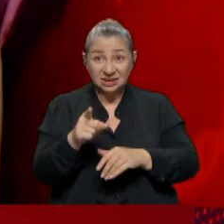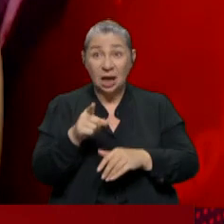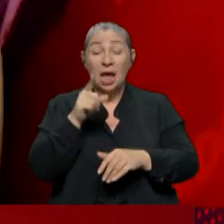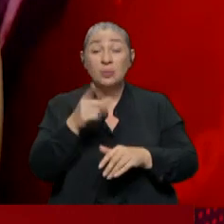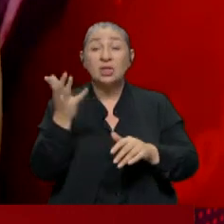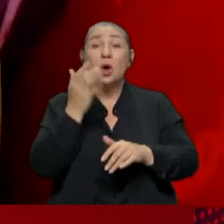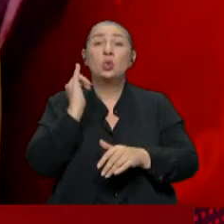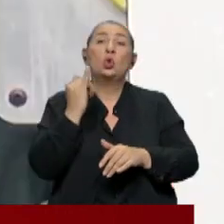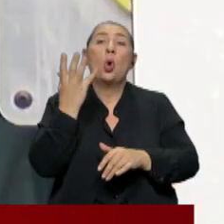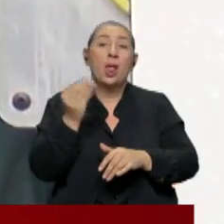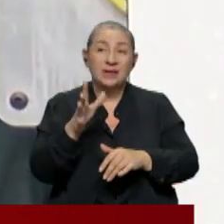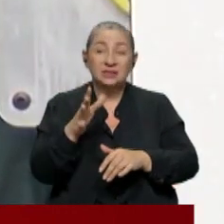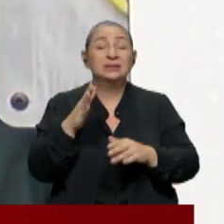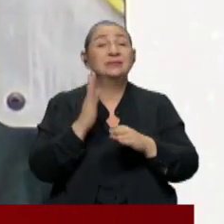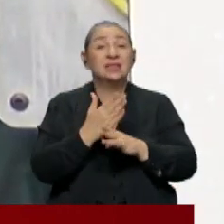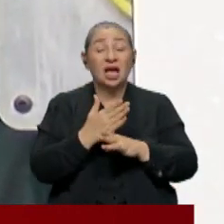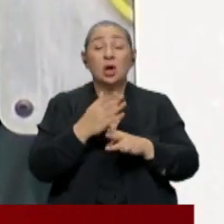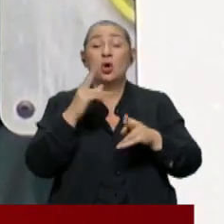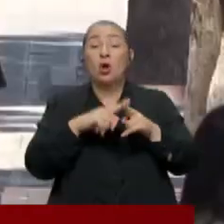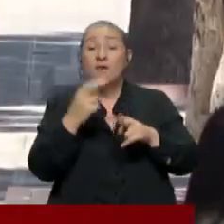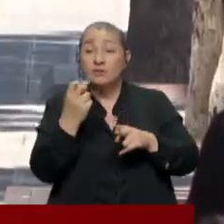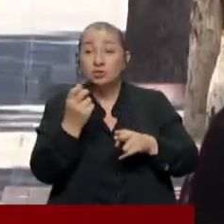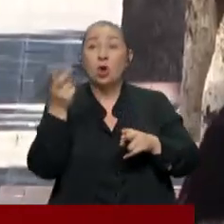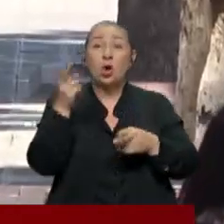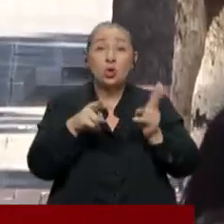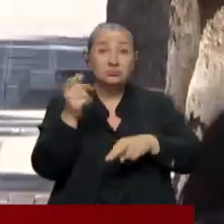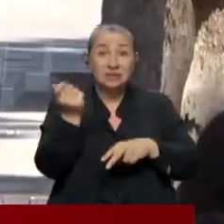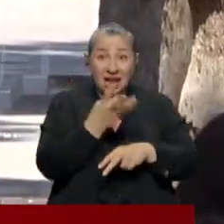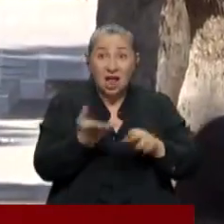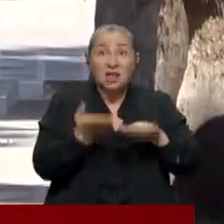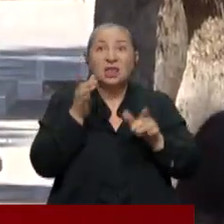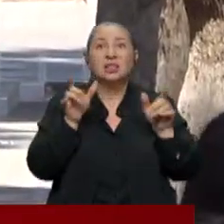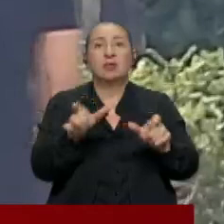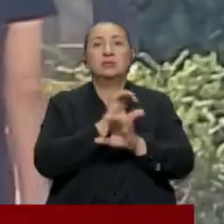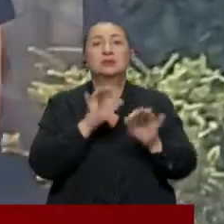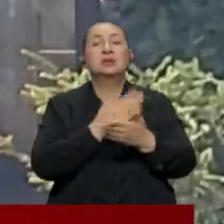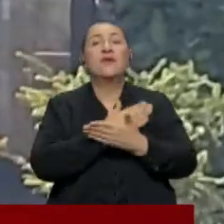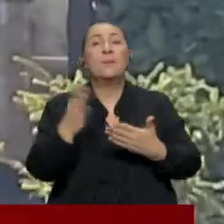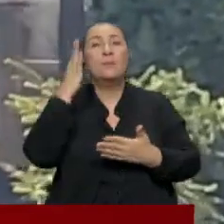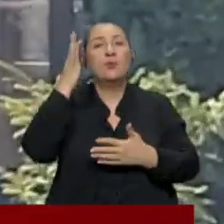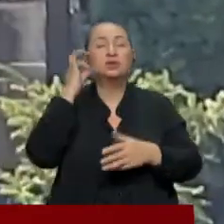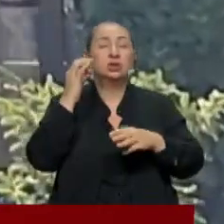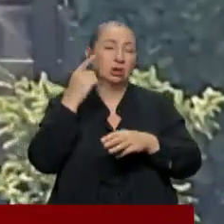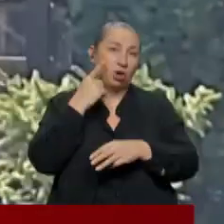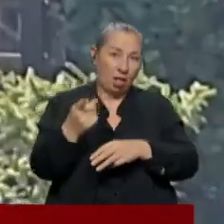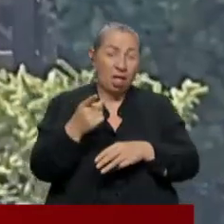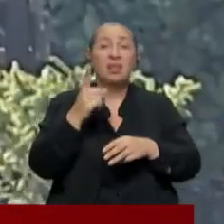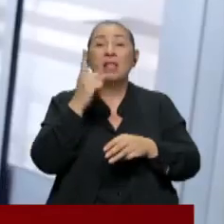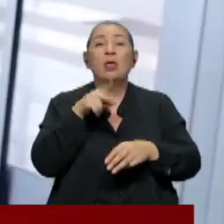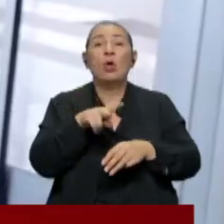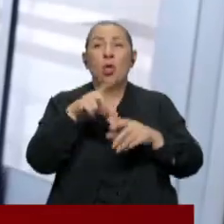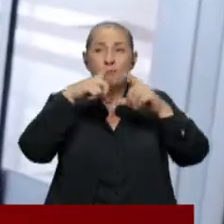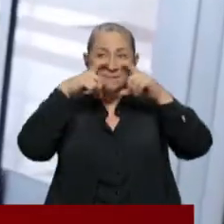hem de bundan daha kötü olabilir. Çünkü vaka ve vefat sayıları artarken tedbirsizlik sürüyor. Profesör Ertuğrul'a göre tek